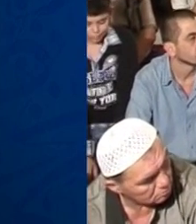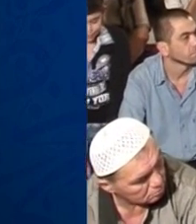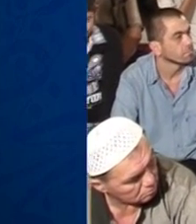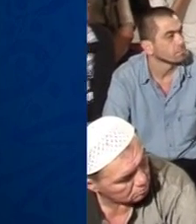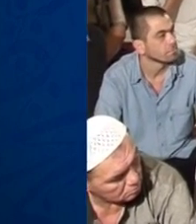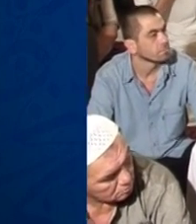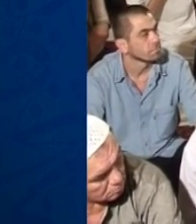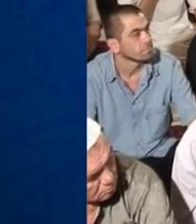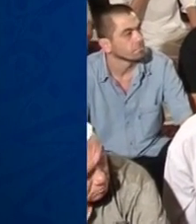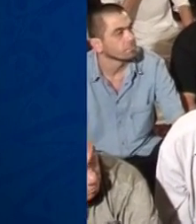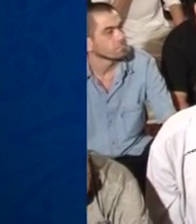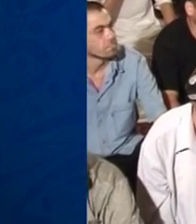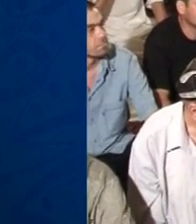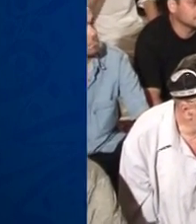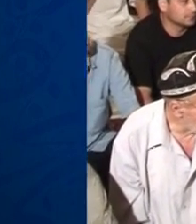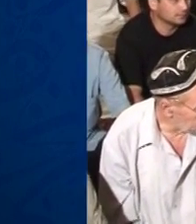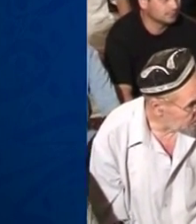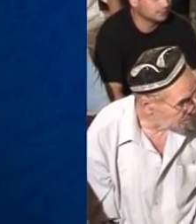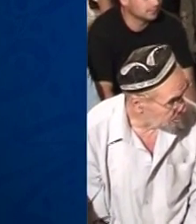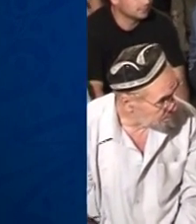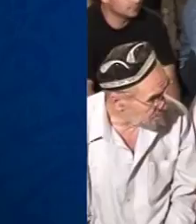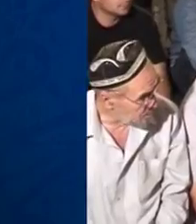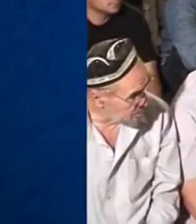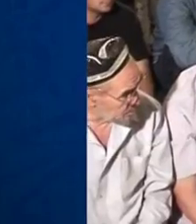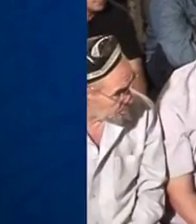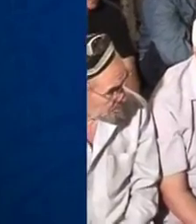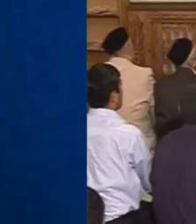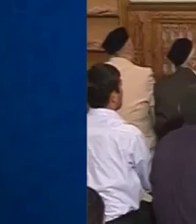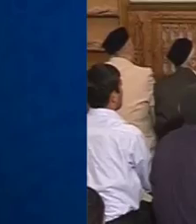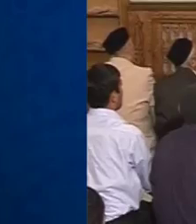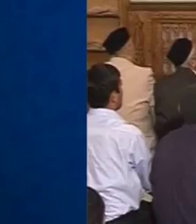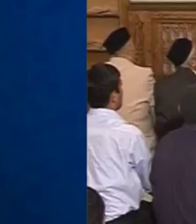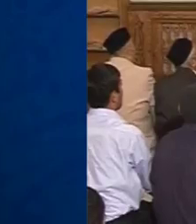الحمد لله الذي فرض علينا صيام شهر رمضان،